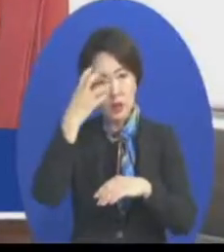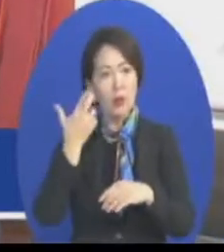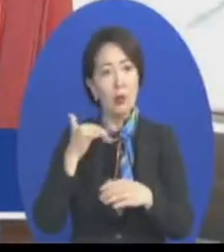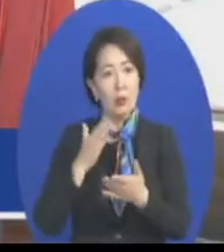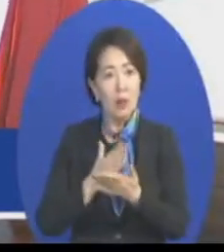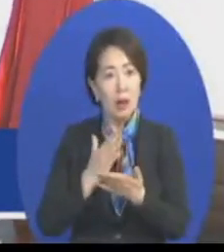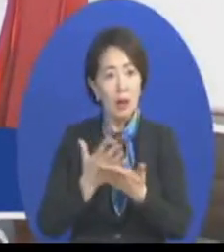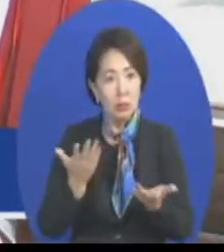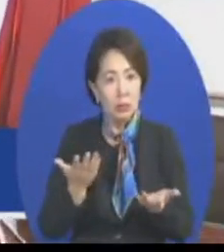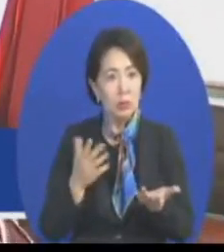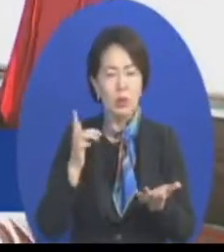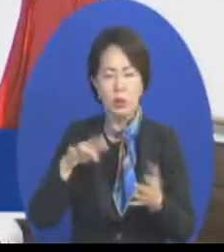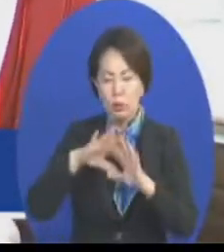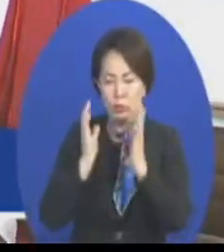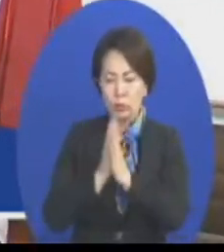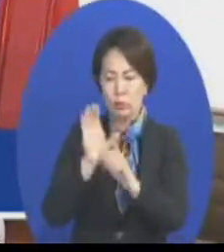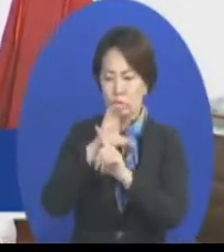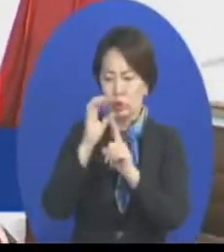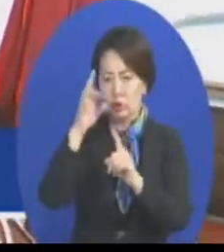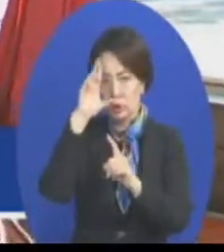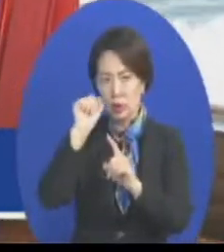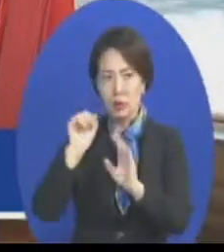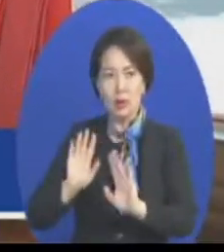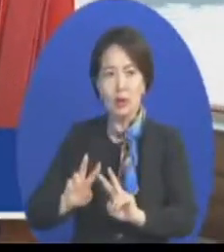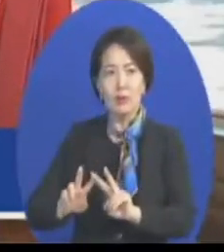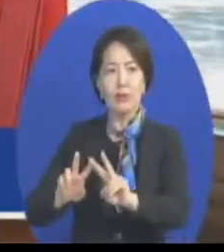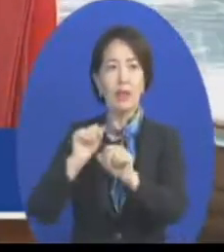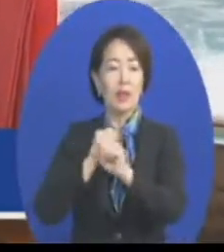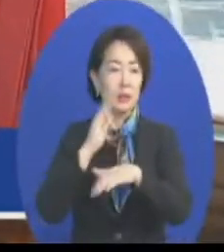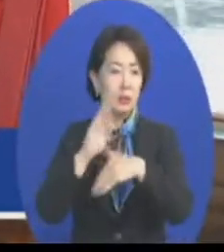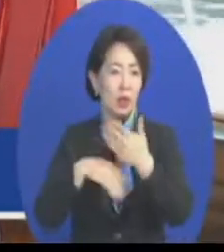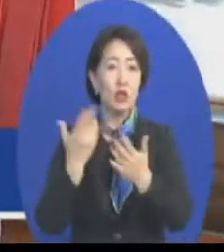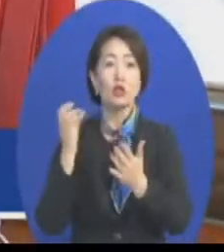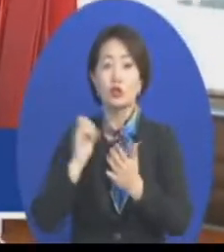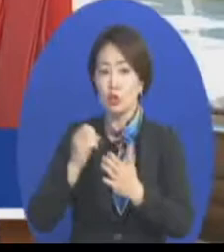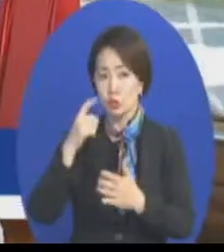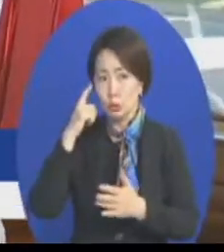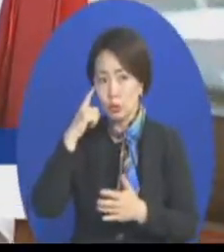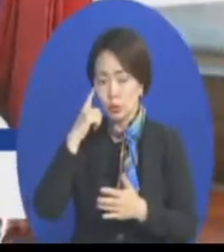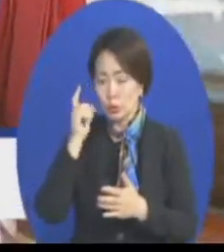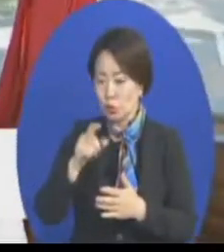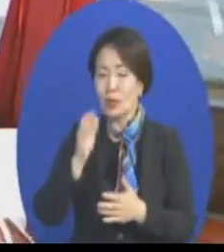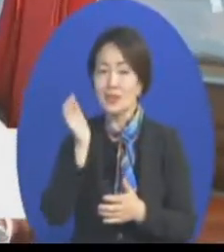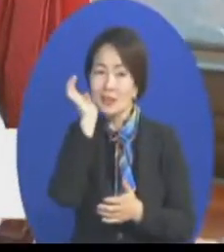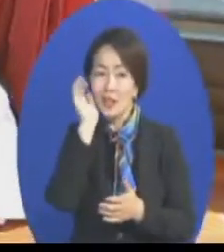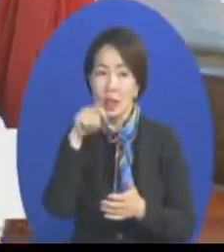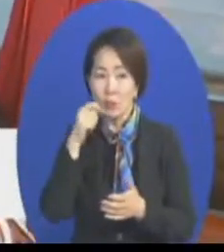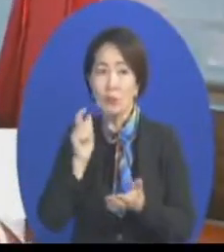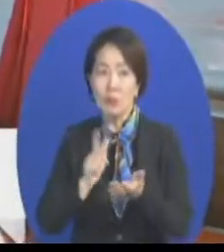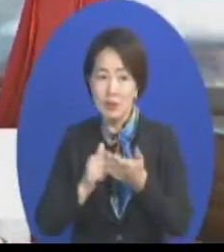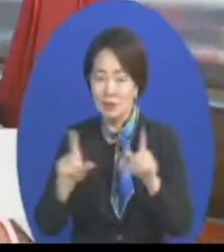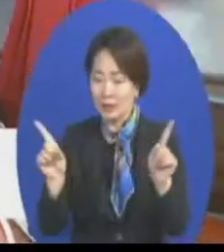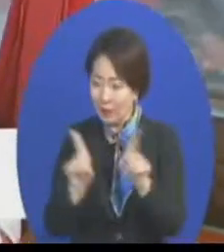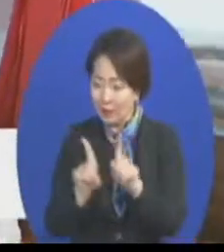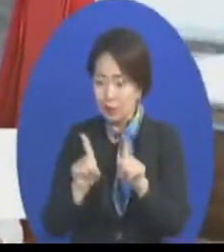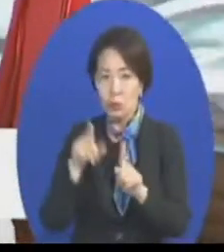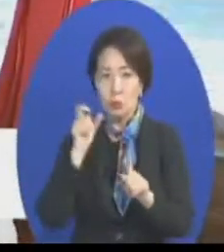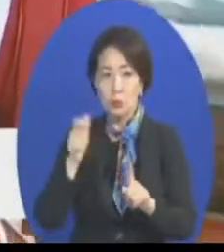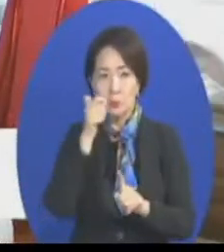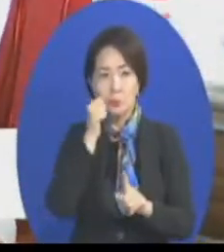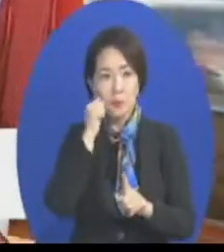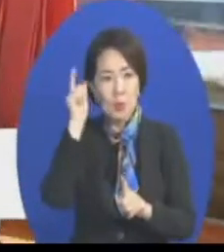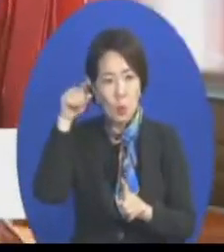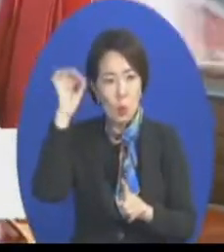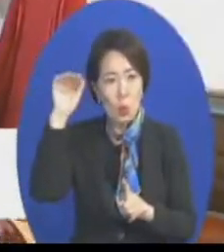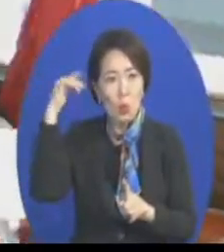энэ цаг үед мөнхөд одоо соёлын яам маань оршин тогтнож үйл ажиллагаа явуулах ёстой гэж ингэж бодож байгаа. Хүнд идэх талх хоолгонд хэрэгтэйтэй адилхан хүний